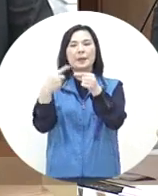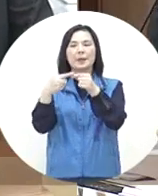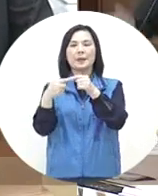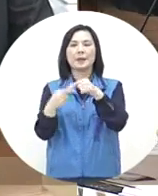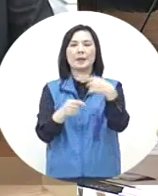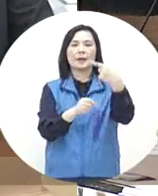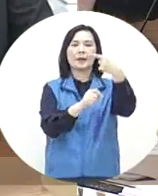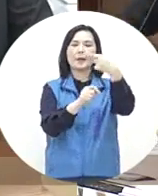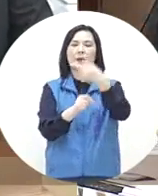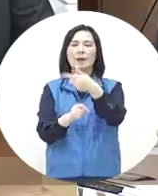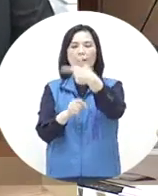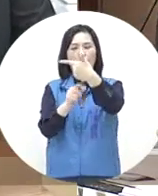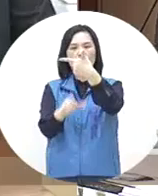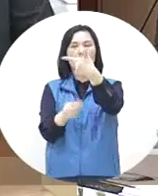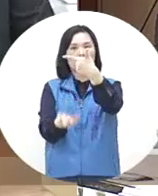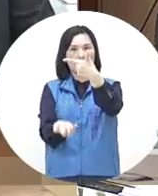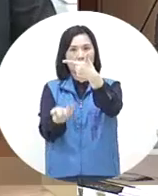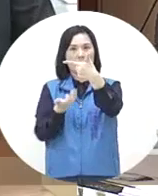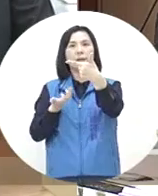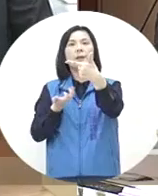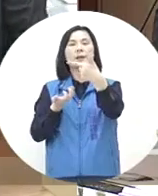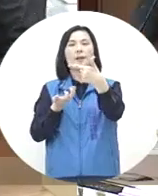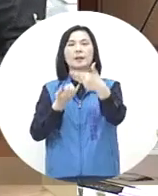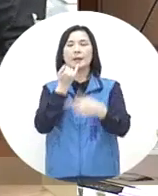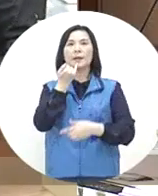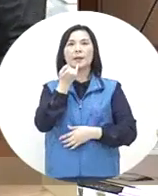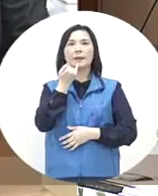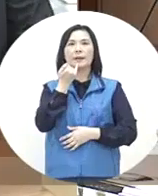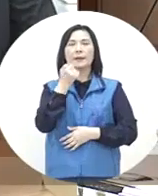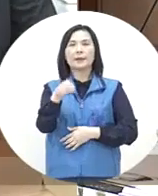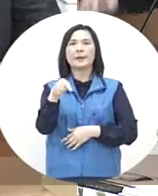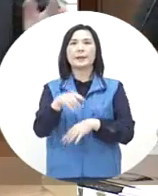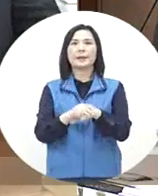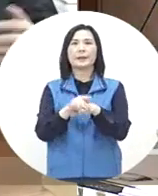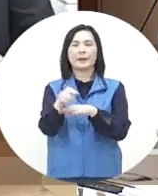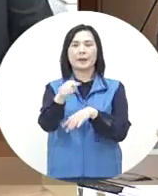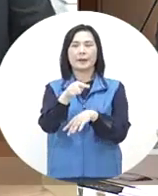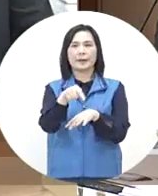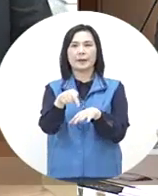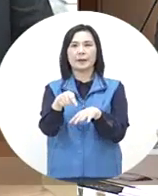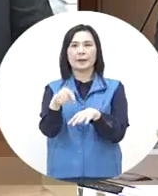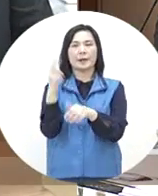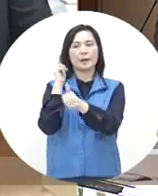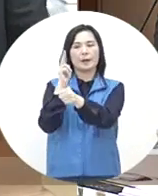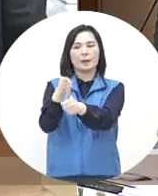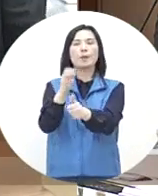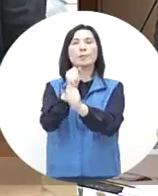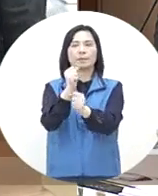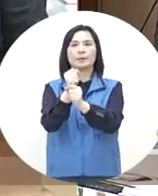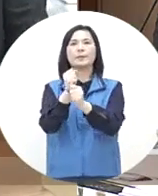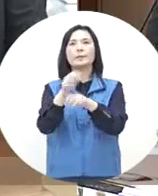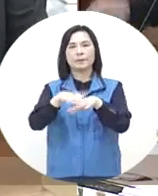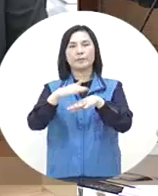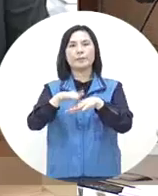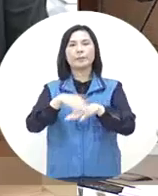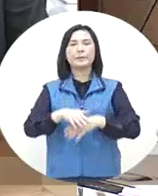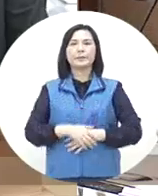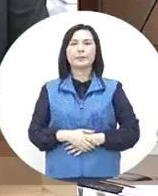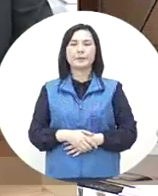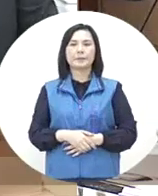以把 明年上半年， 哎，就可以把那个实施者就找出来，那由他来整个做财务规划这样子。